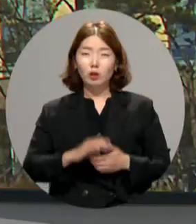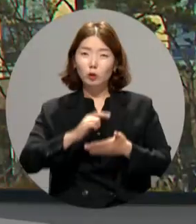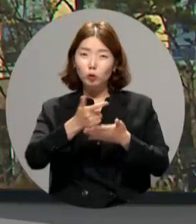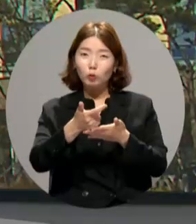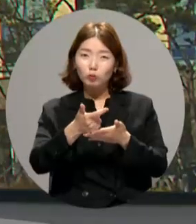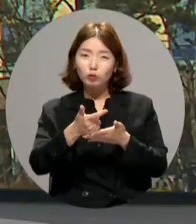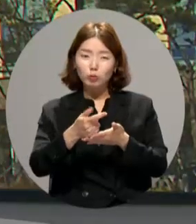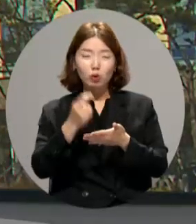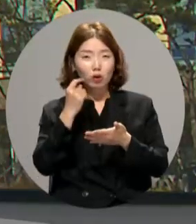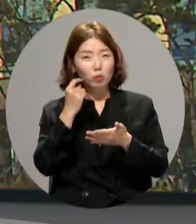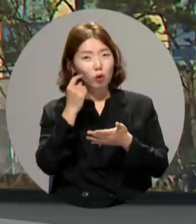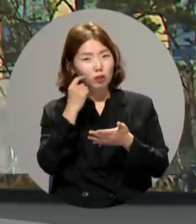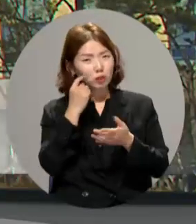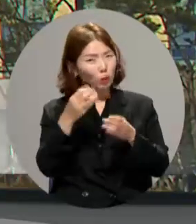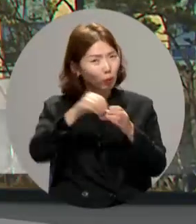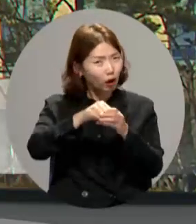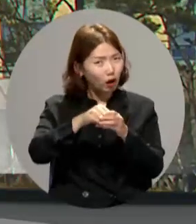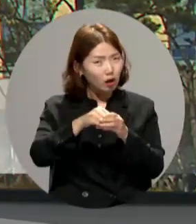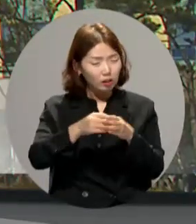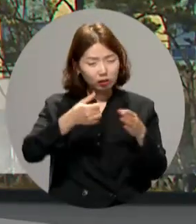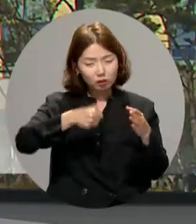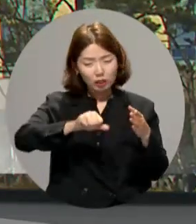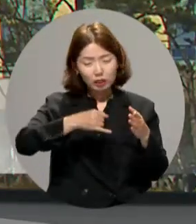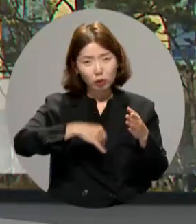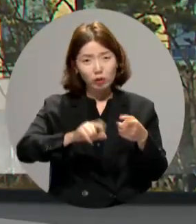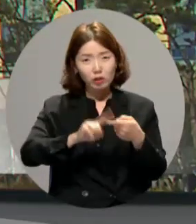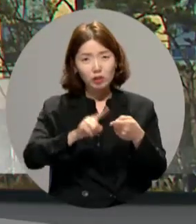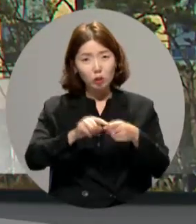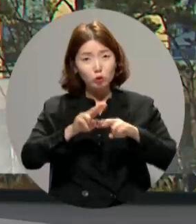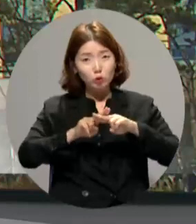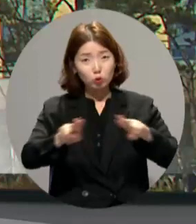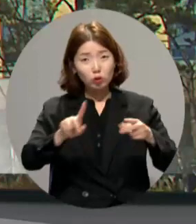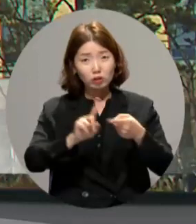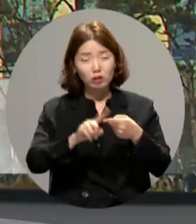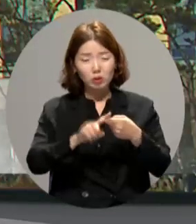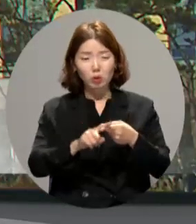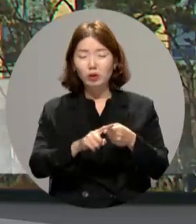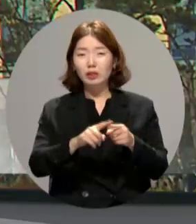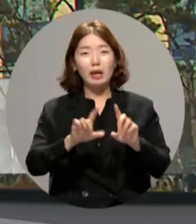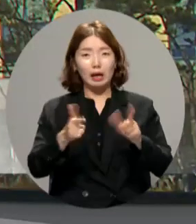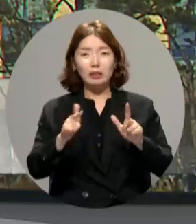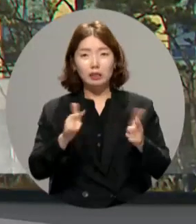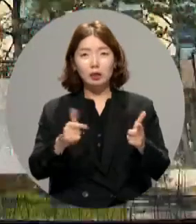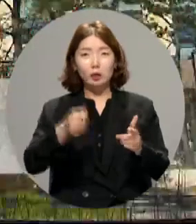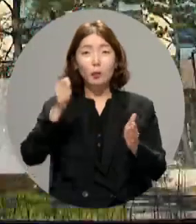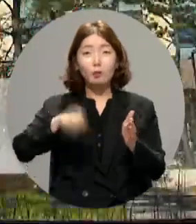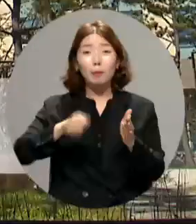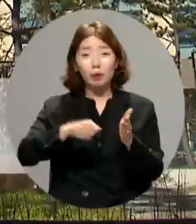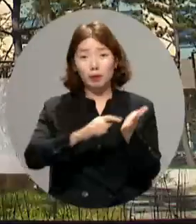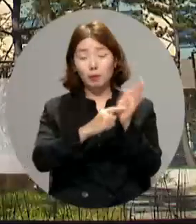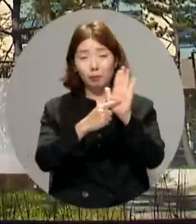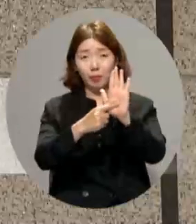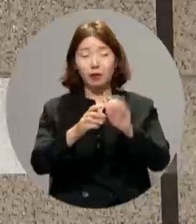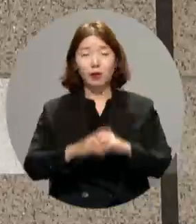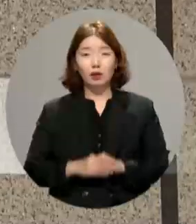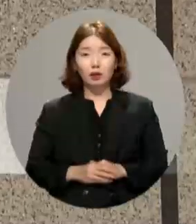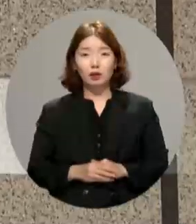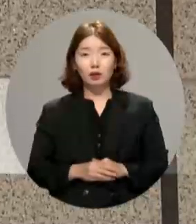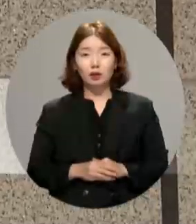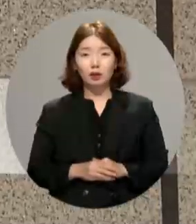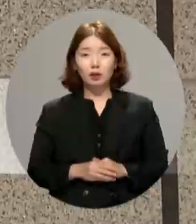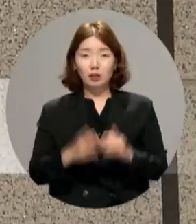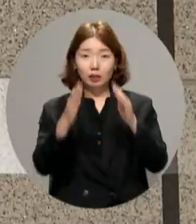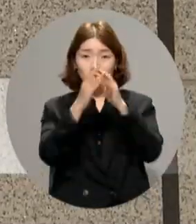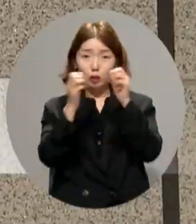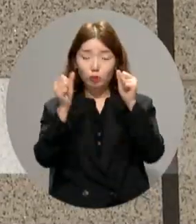논문 공서적 끼워 넣기 논란에 교수 자녀들에 대한 입학 취소 처분이 부당하다는 판결이 나왔습니다 전주지방법원은